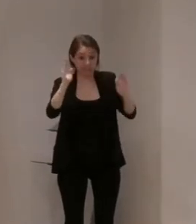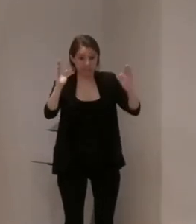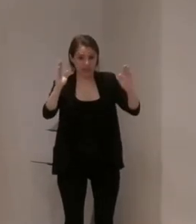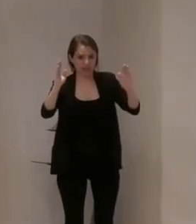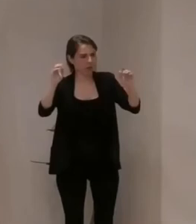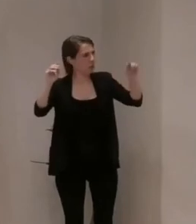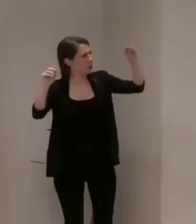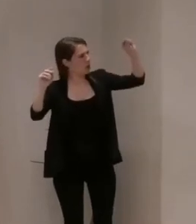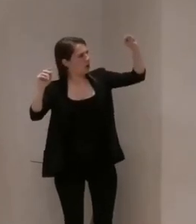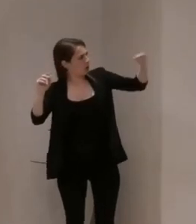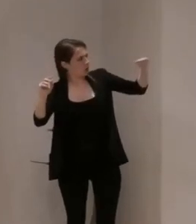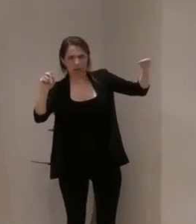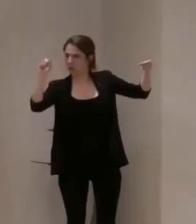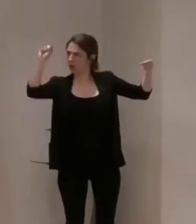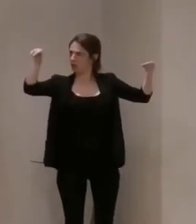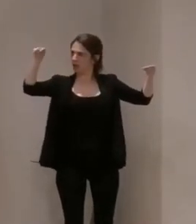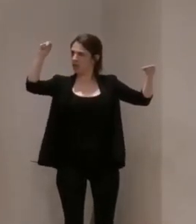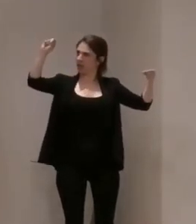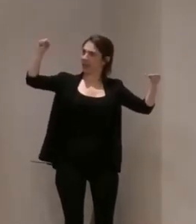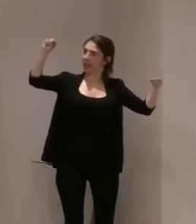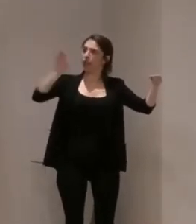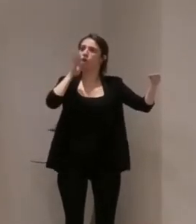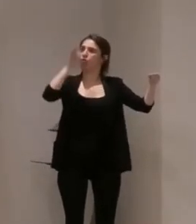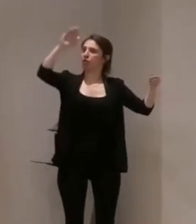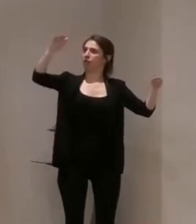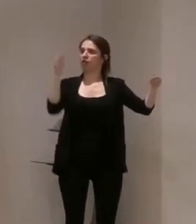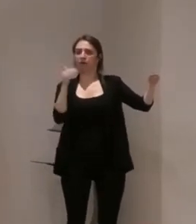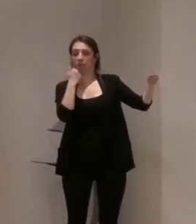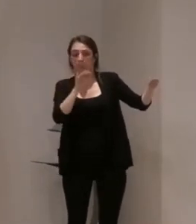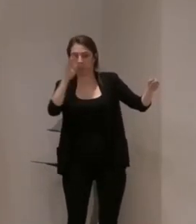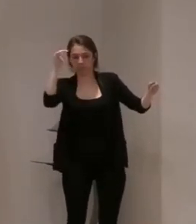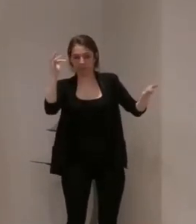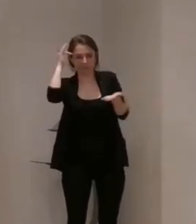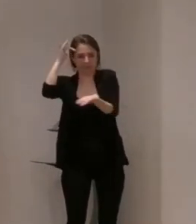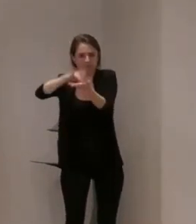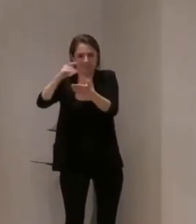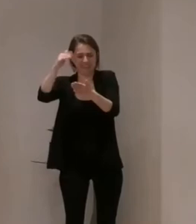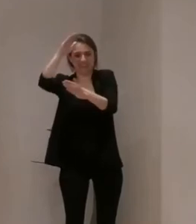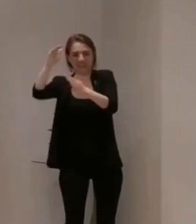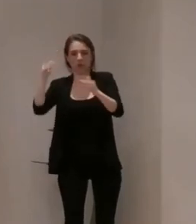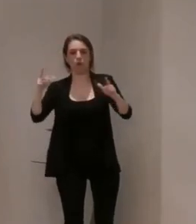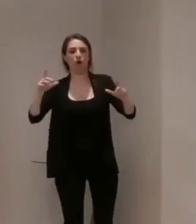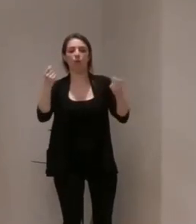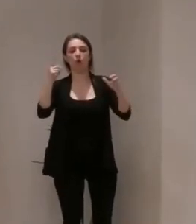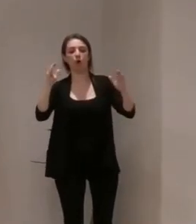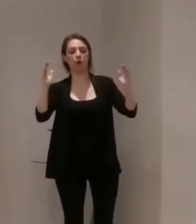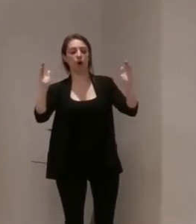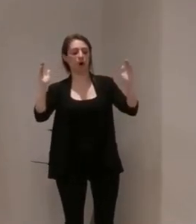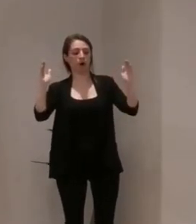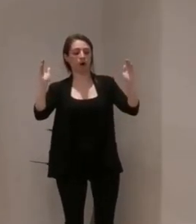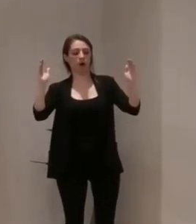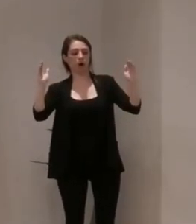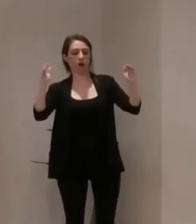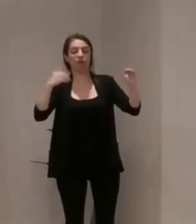parèntesi de tancament no l'ha fet mai. Per tant, no està entre claudatos el franquisme. Sabem